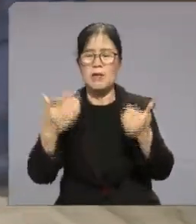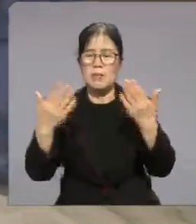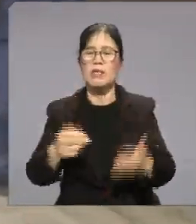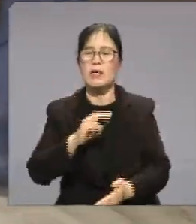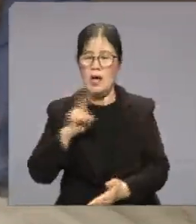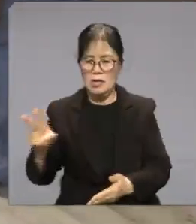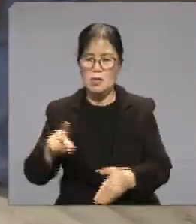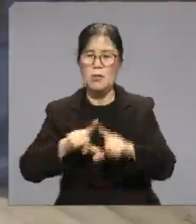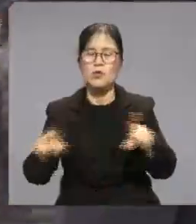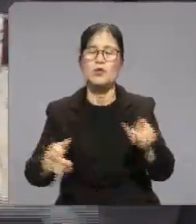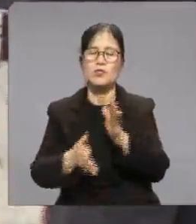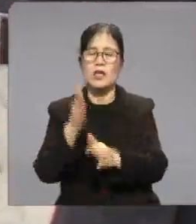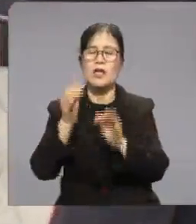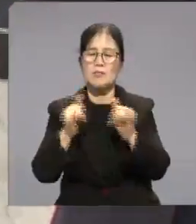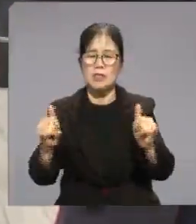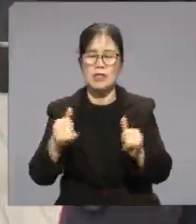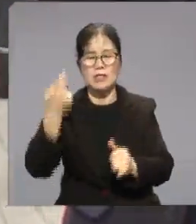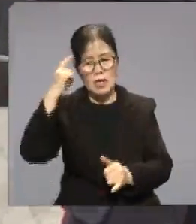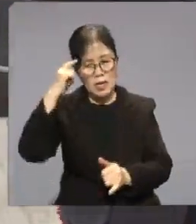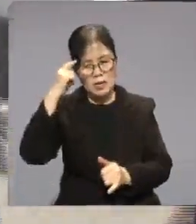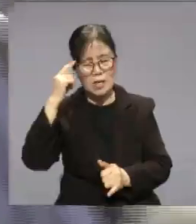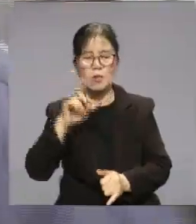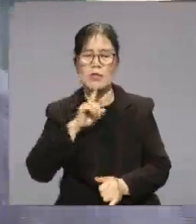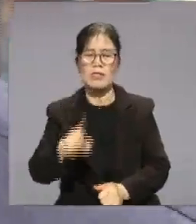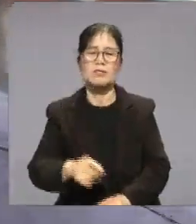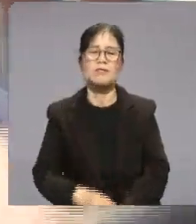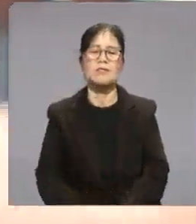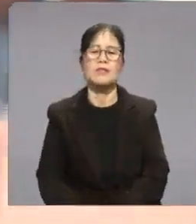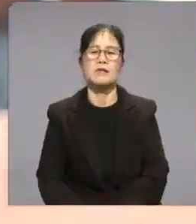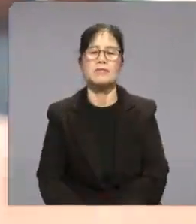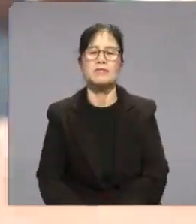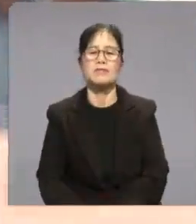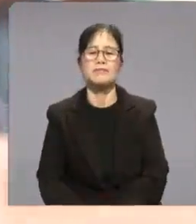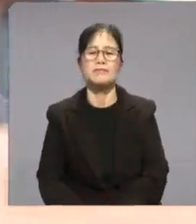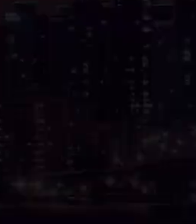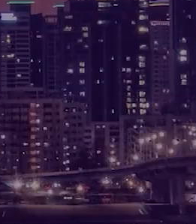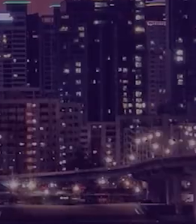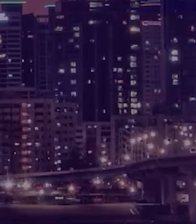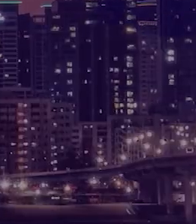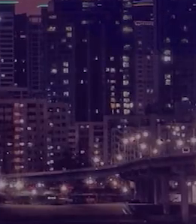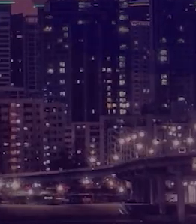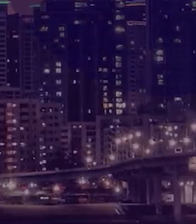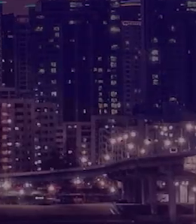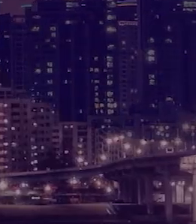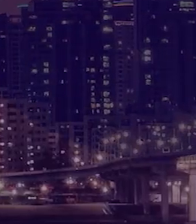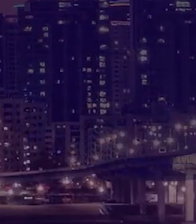것이 보통 시민들의 생각이라고 반박했습니다. OBS 뉴스 황다연입니다.